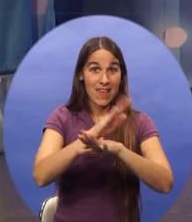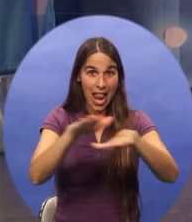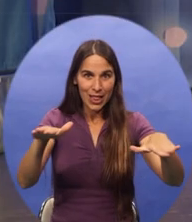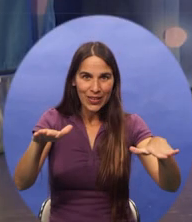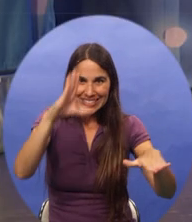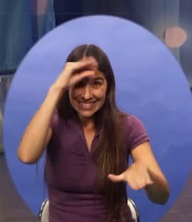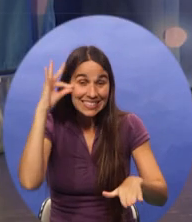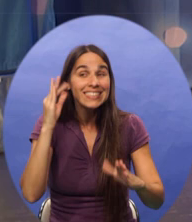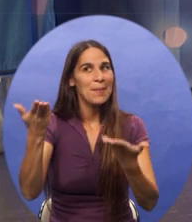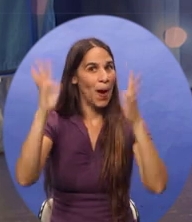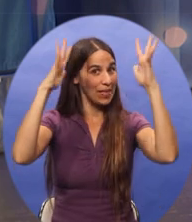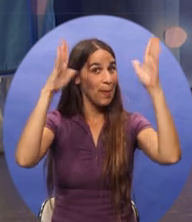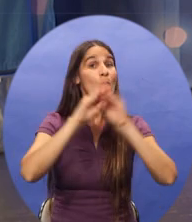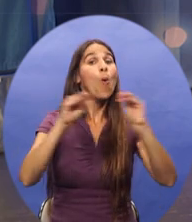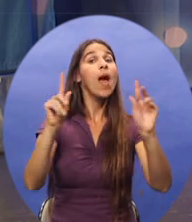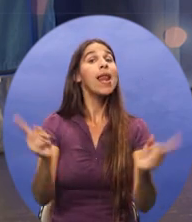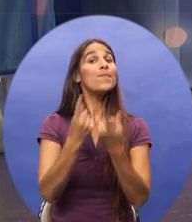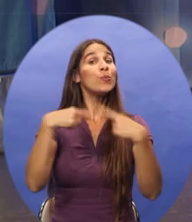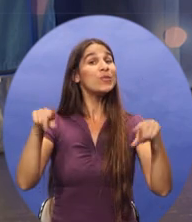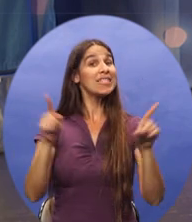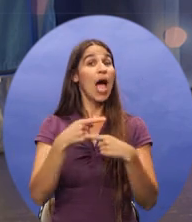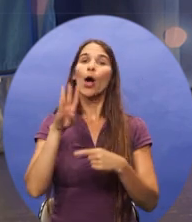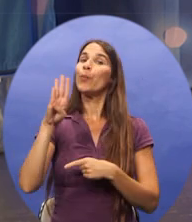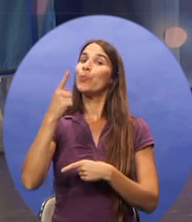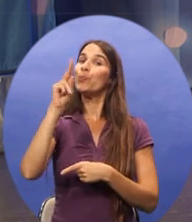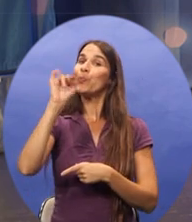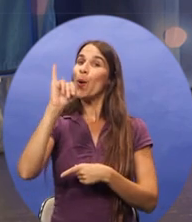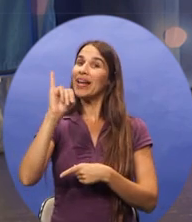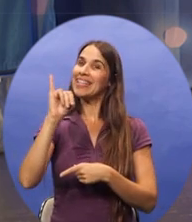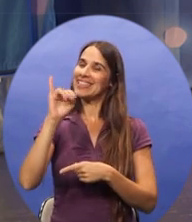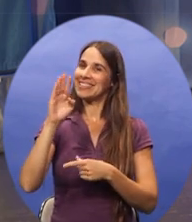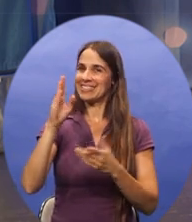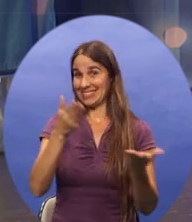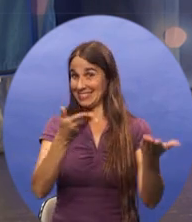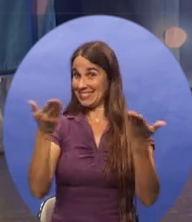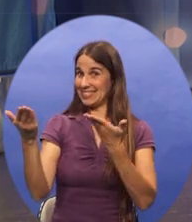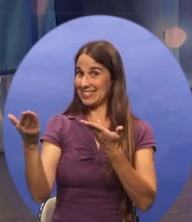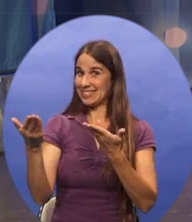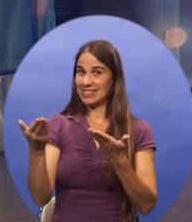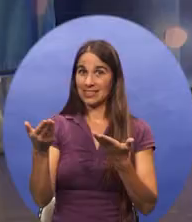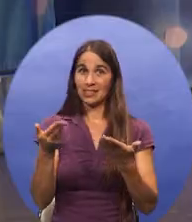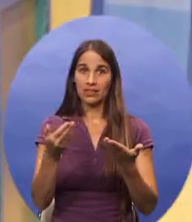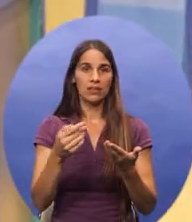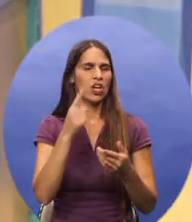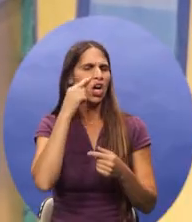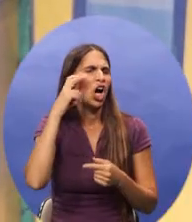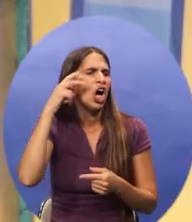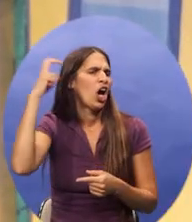אז ילדים וילדות, קבלו במחיאות כפיים את המורה שלנו למוזיקה, בוא נקרא לו!